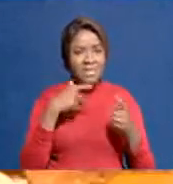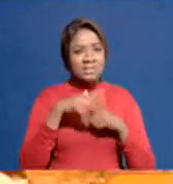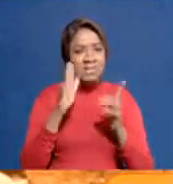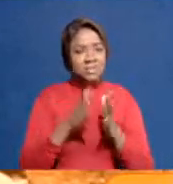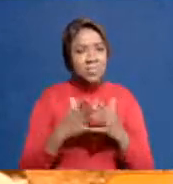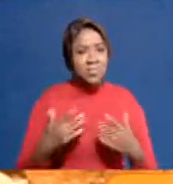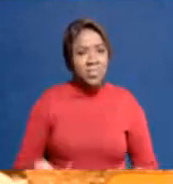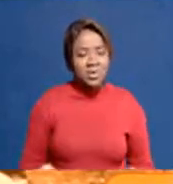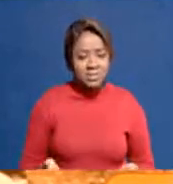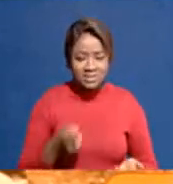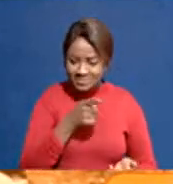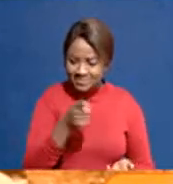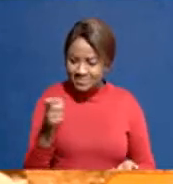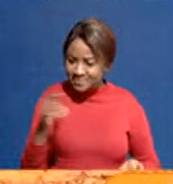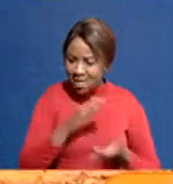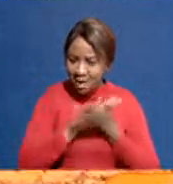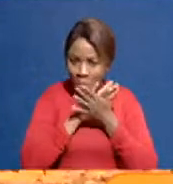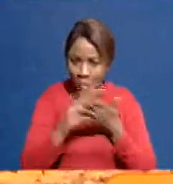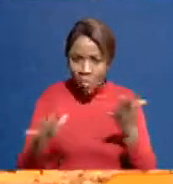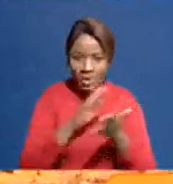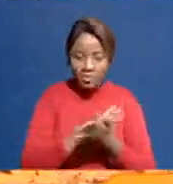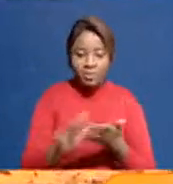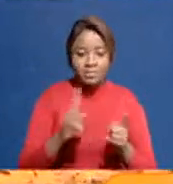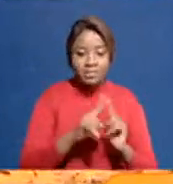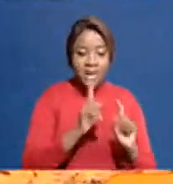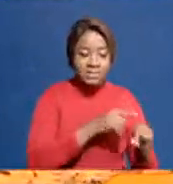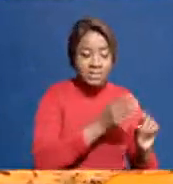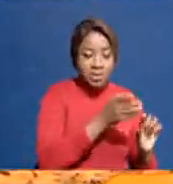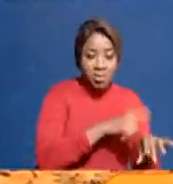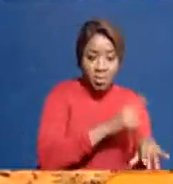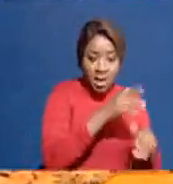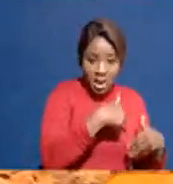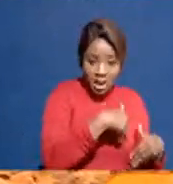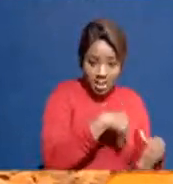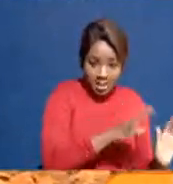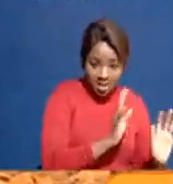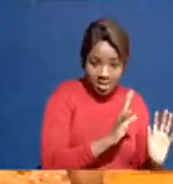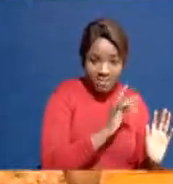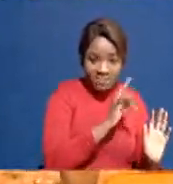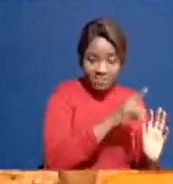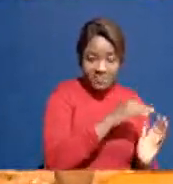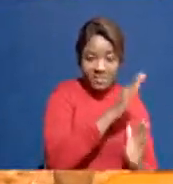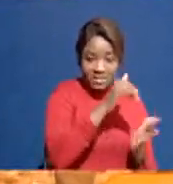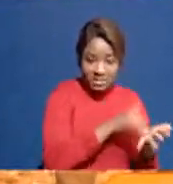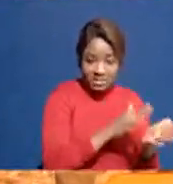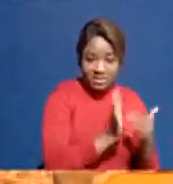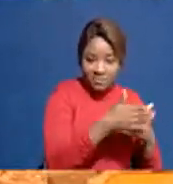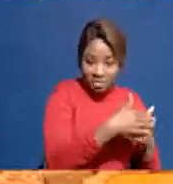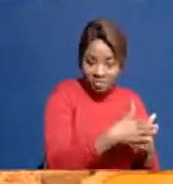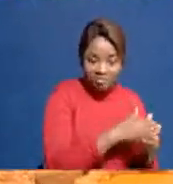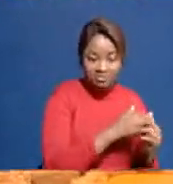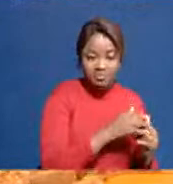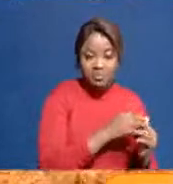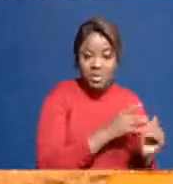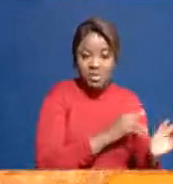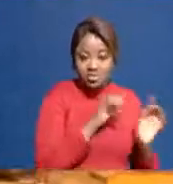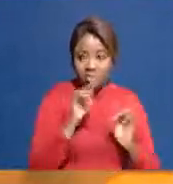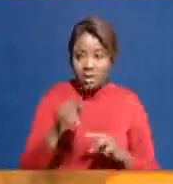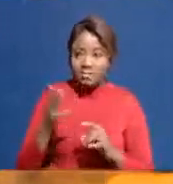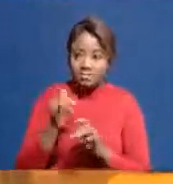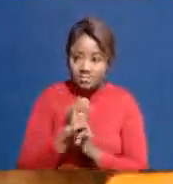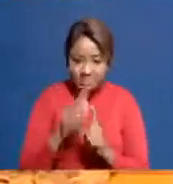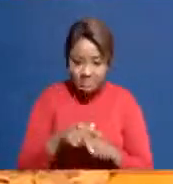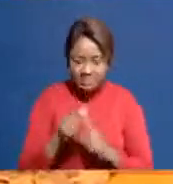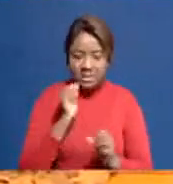nini? Baada yake kuaga kituo cha kurekebisha tabia na maadili, Lilian alianza biashara ya kutengeneza na kuuza